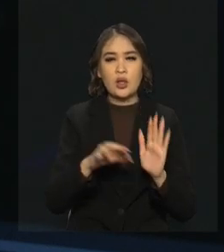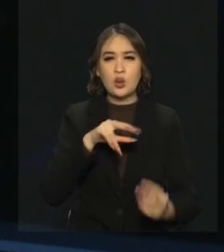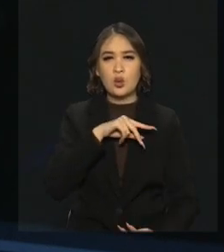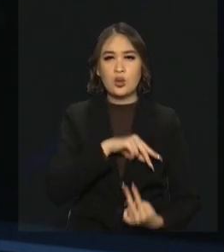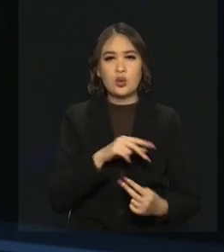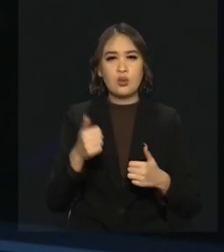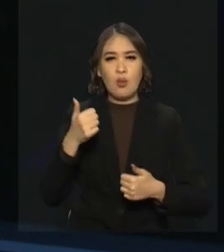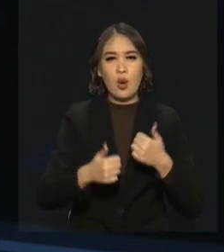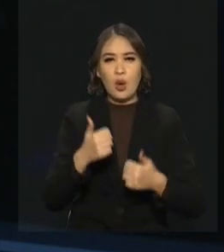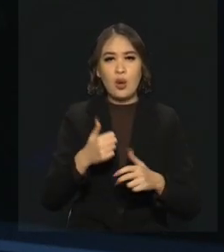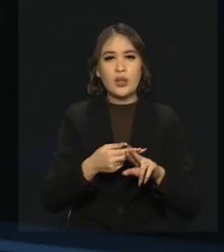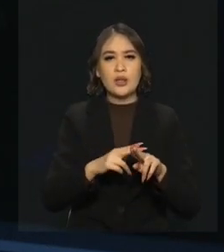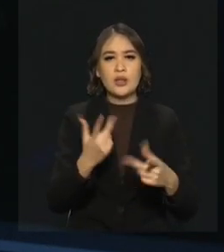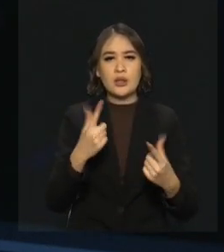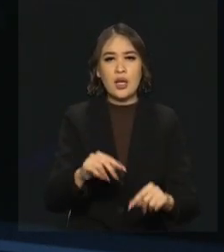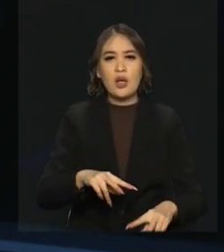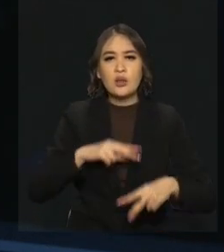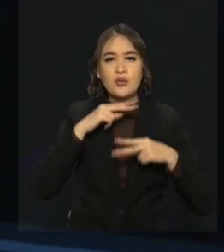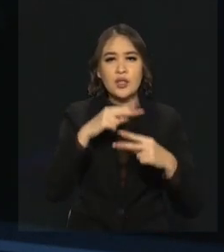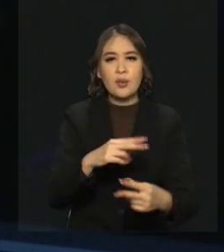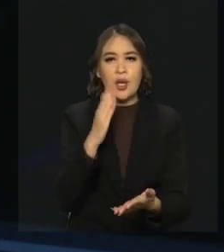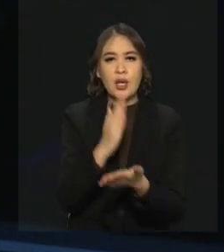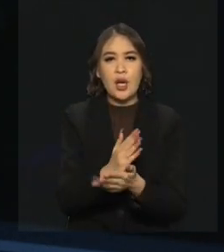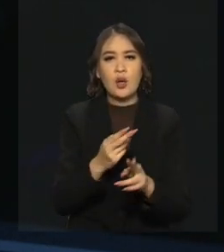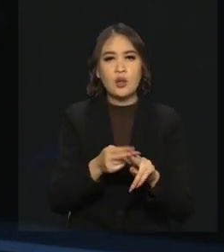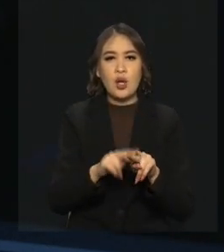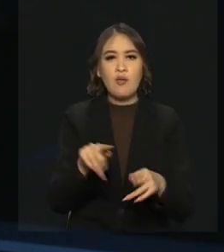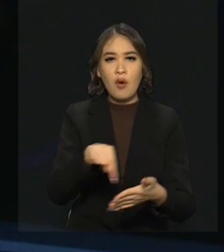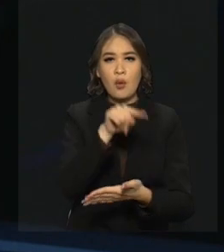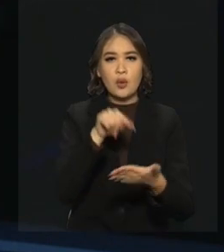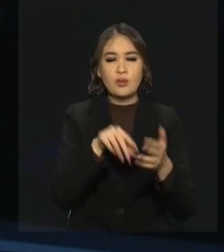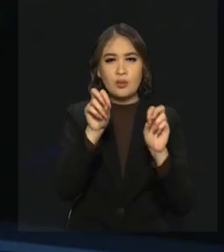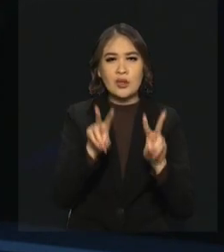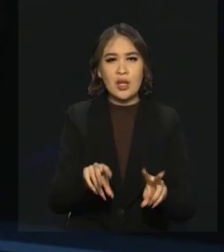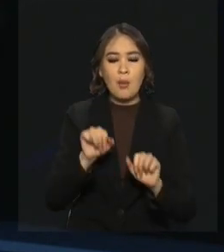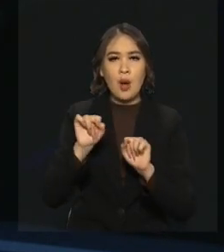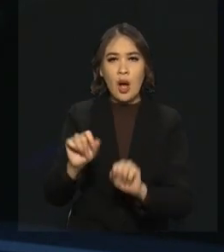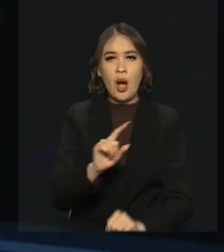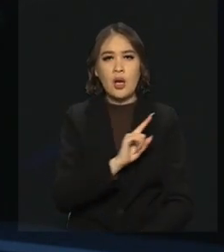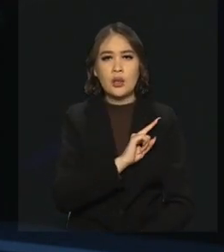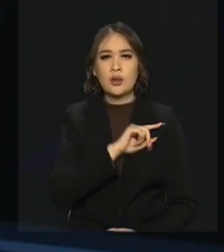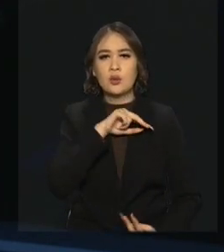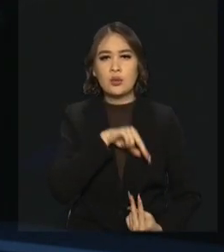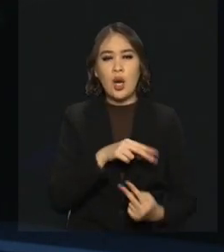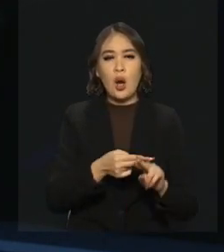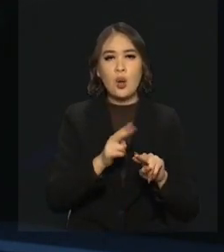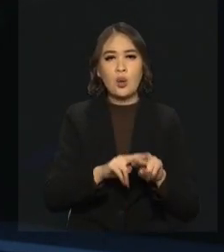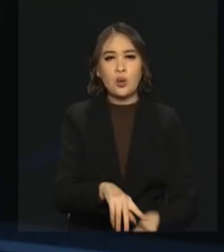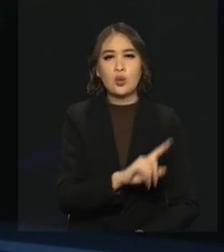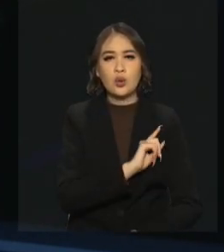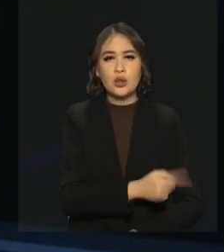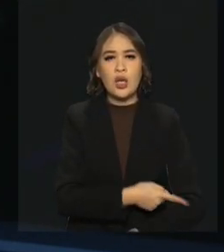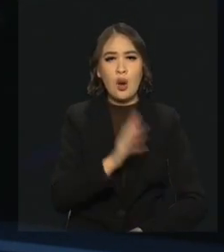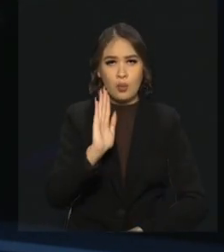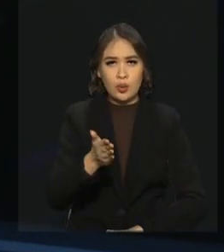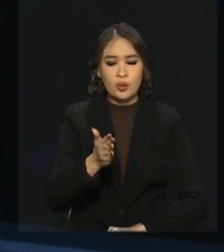трудовым спорам и конфликтам, где особое внимание как раз-таки уделяется вопросам безопасности и охраны труда.